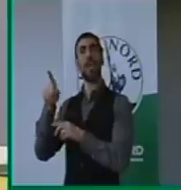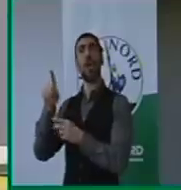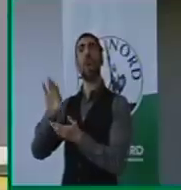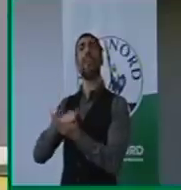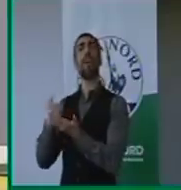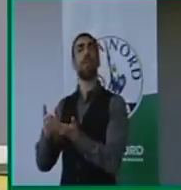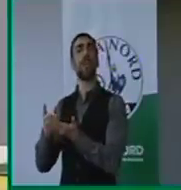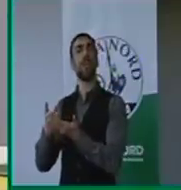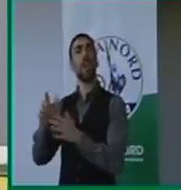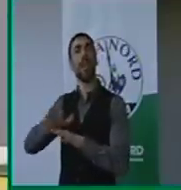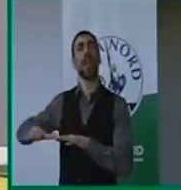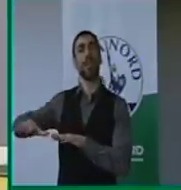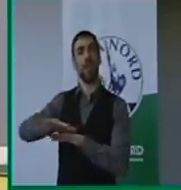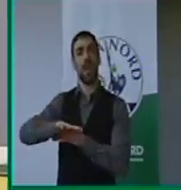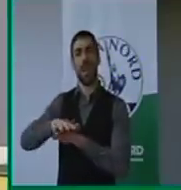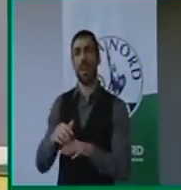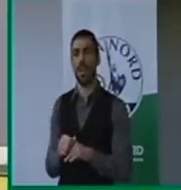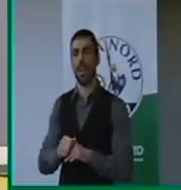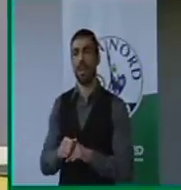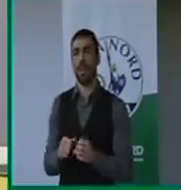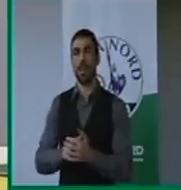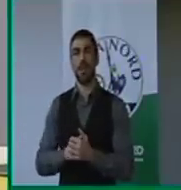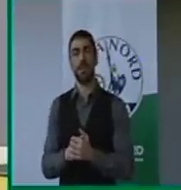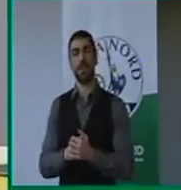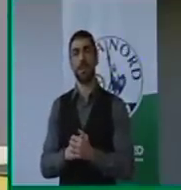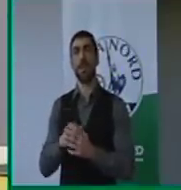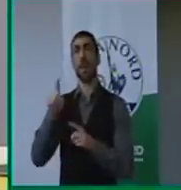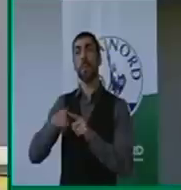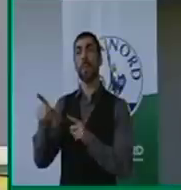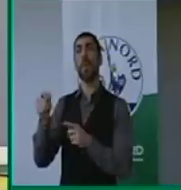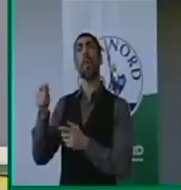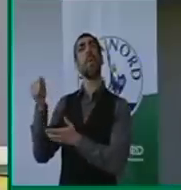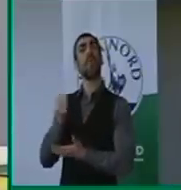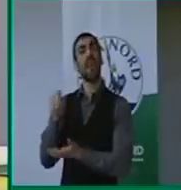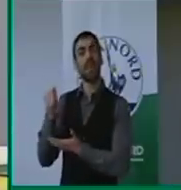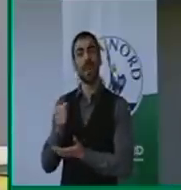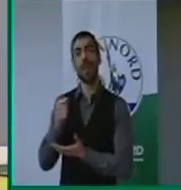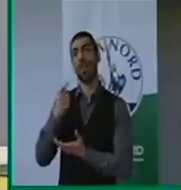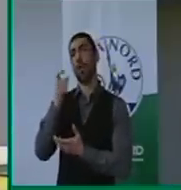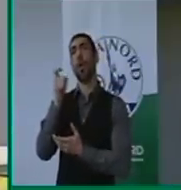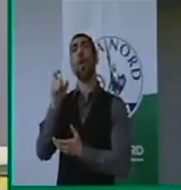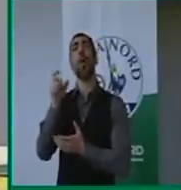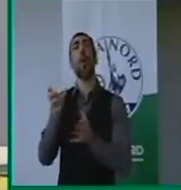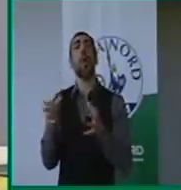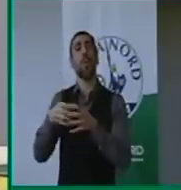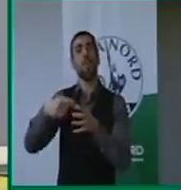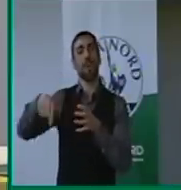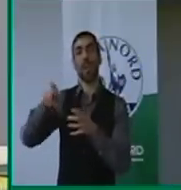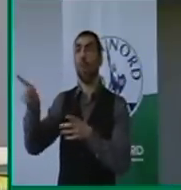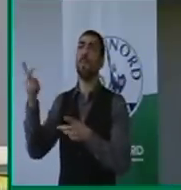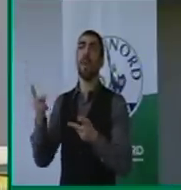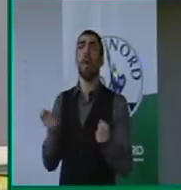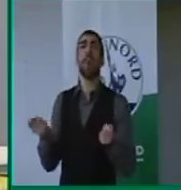media di Entertainment lui si occupa anche di finanziamenti comunitari è un manager culturale